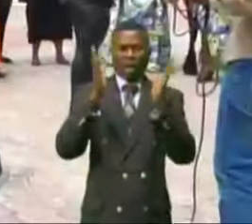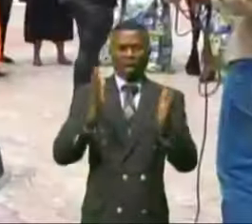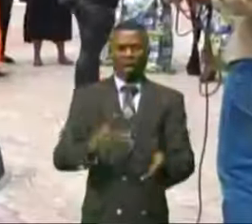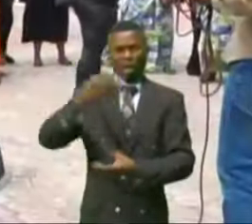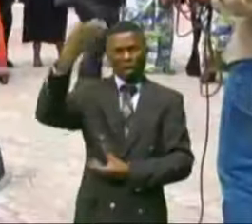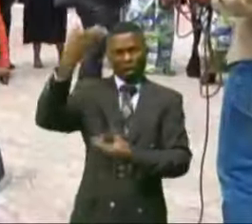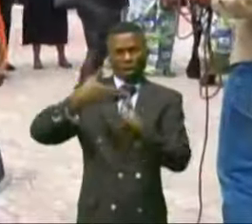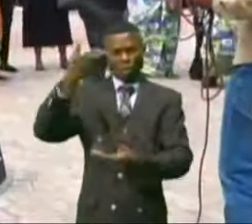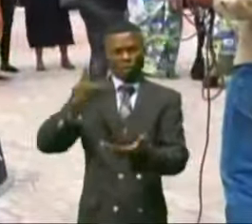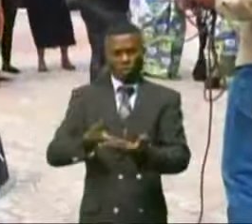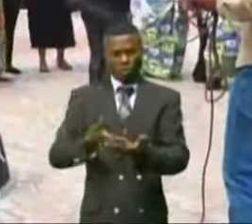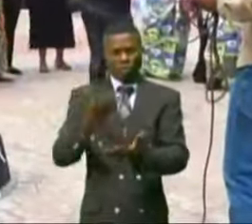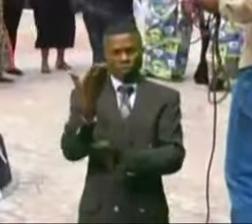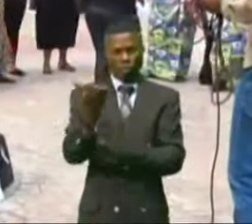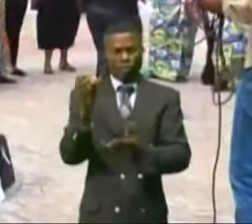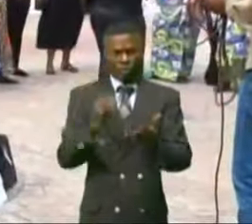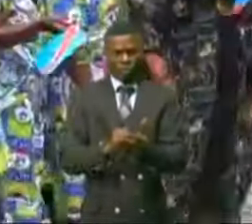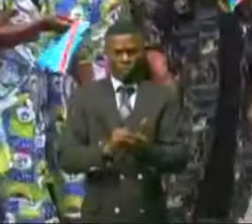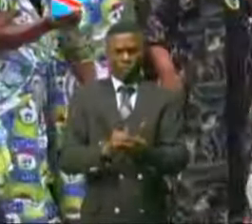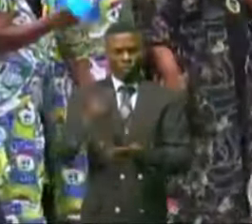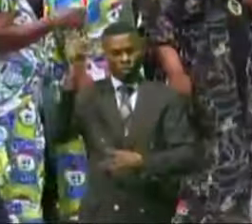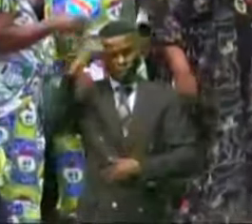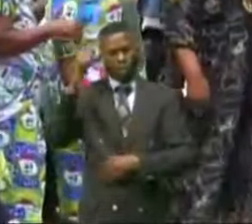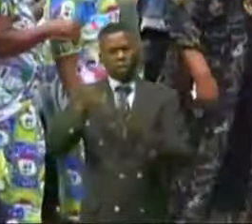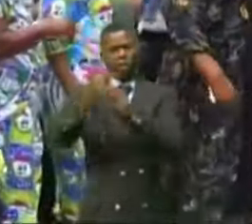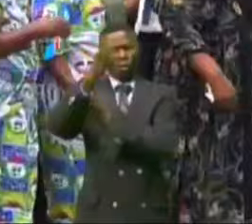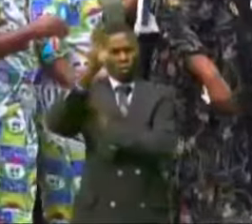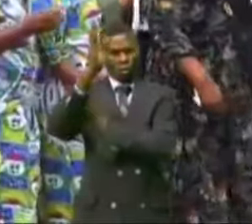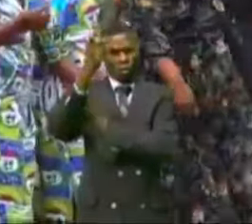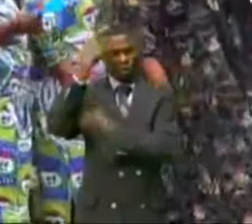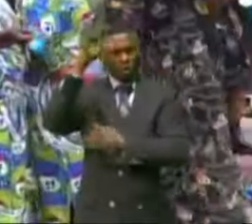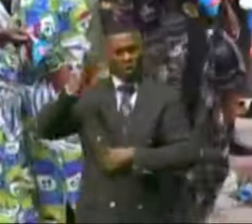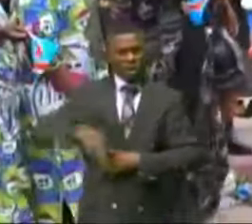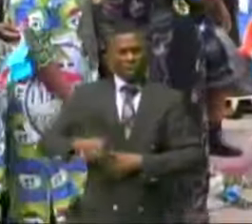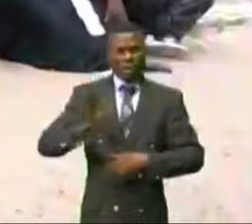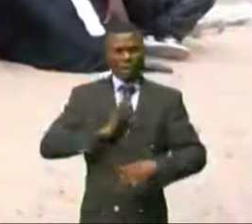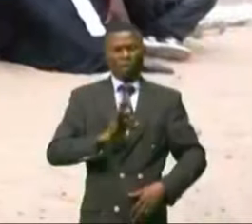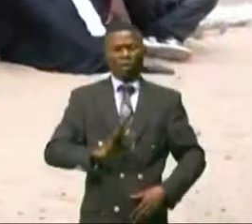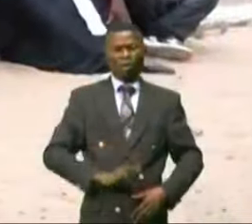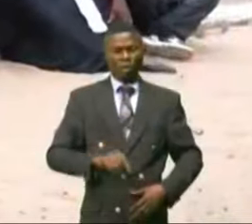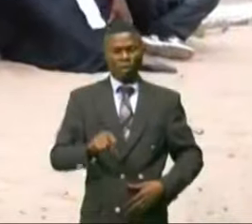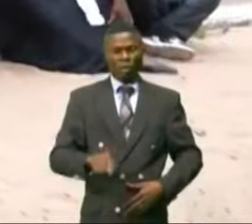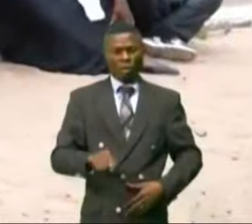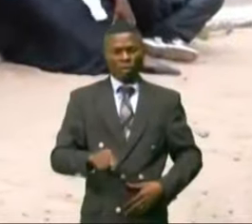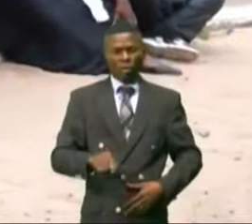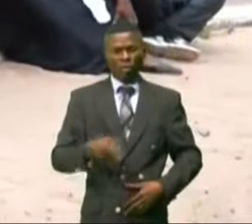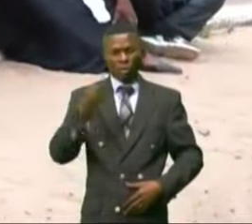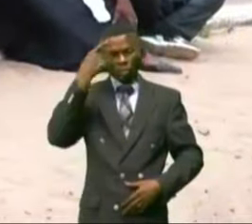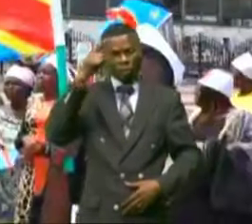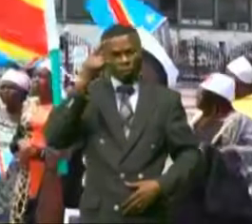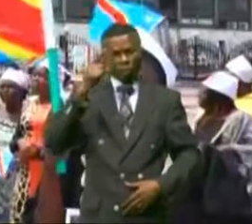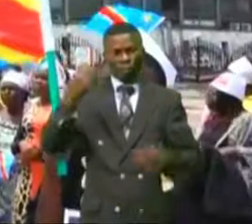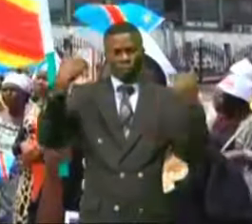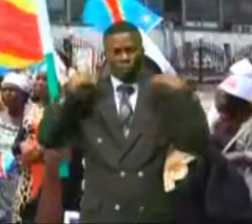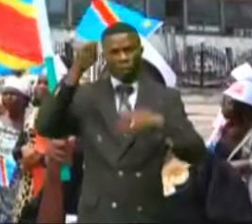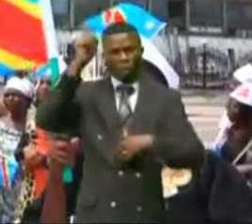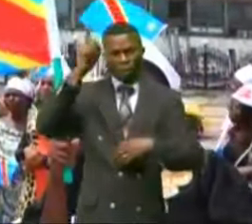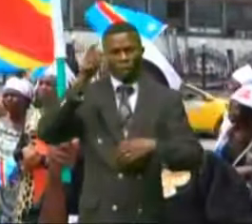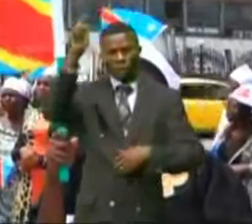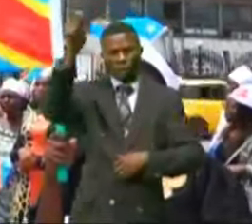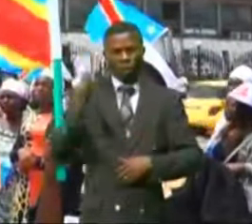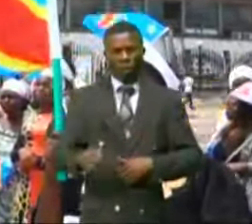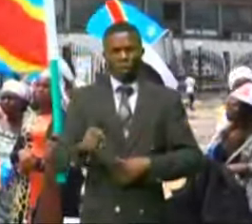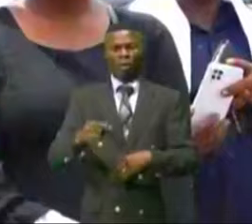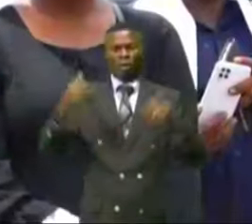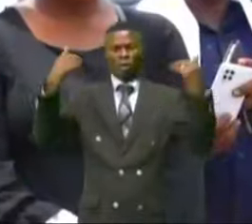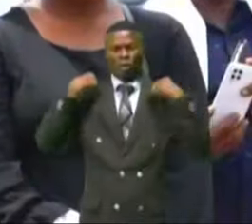a été demandé aussi la sagesse divine en faveur du chef de l'État Félix Antoine Tshisekedi Tshilombo, commandant suprême des armées et